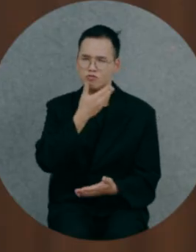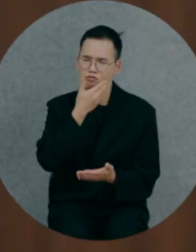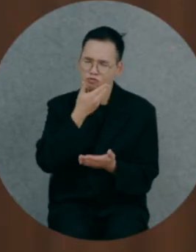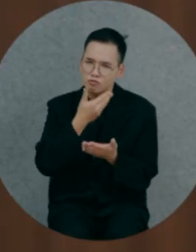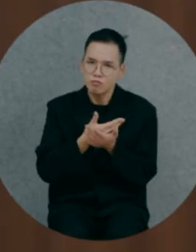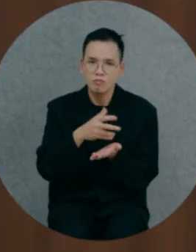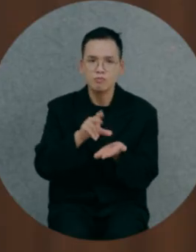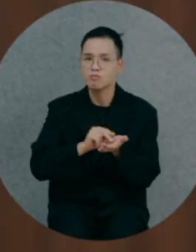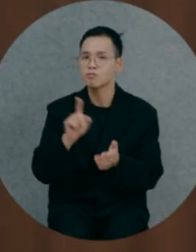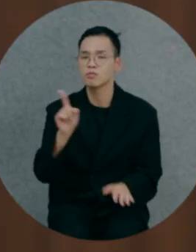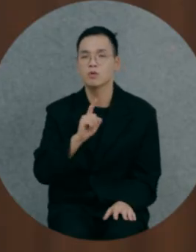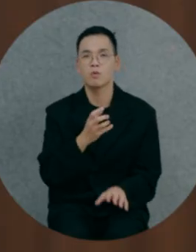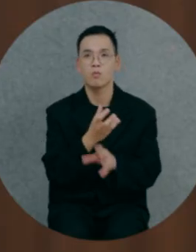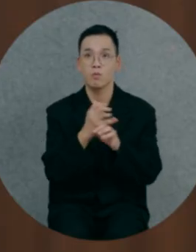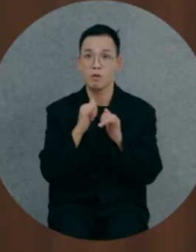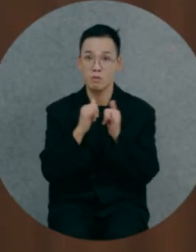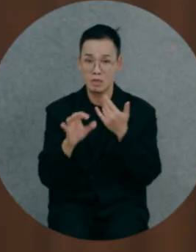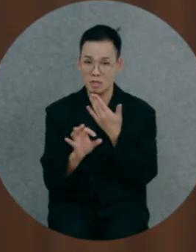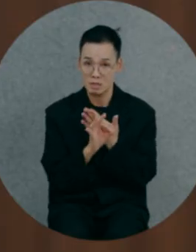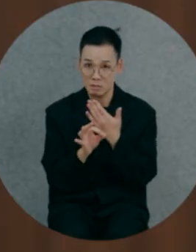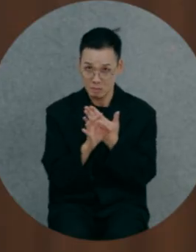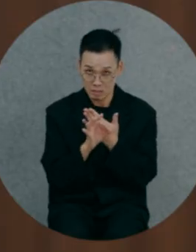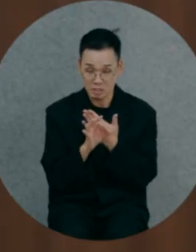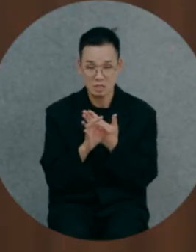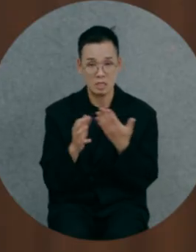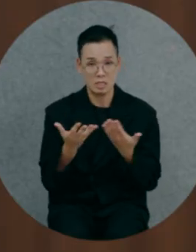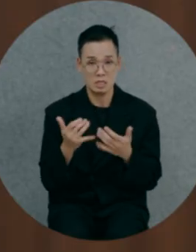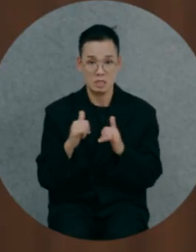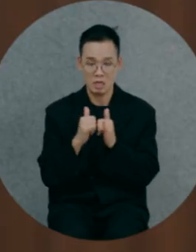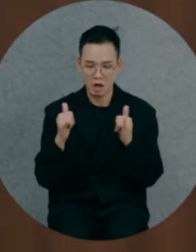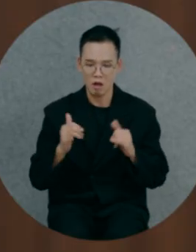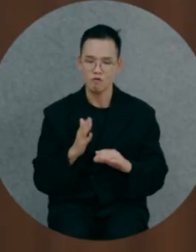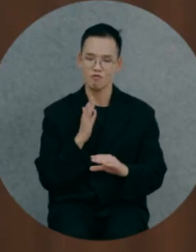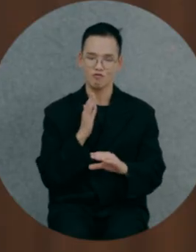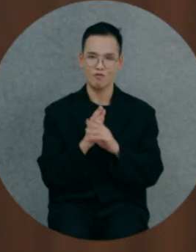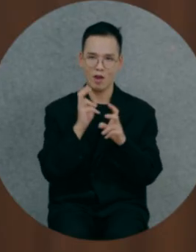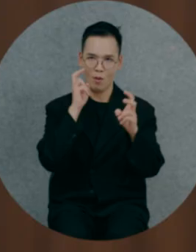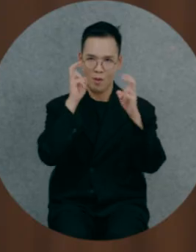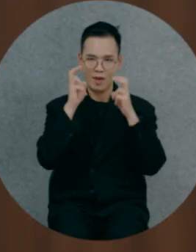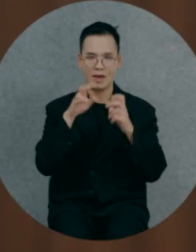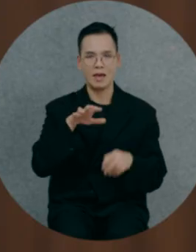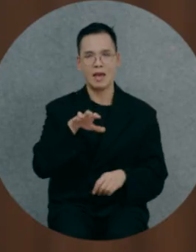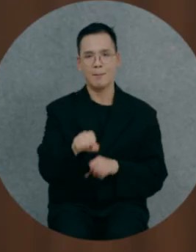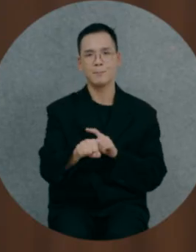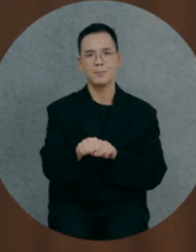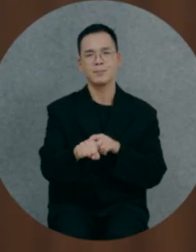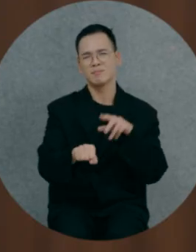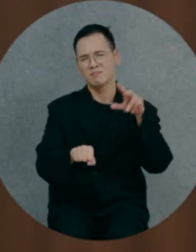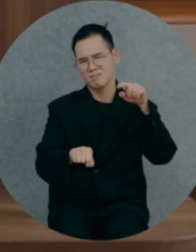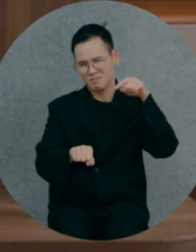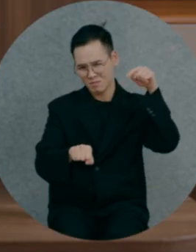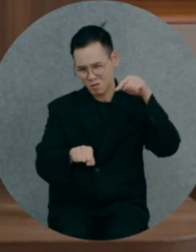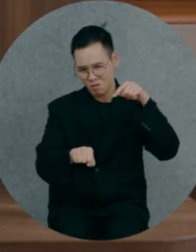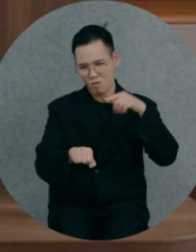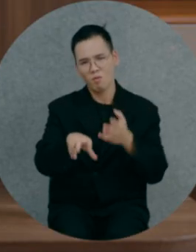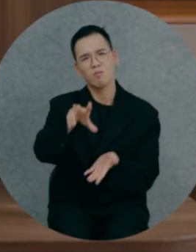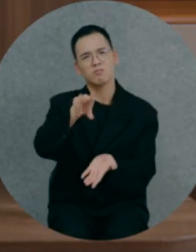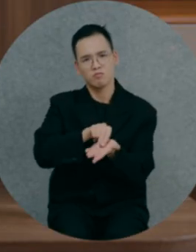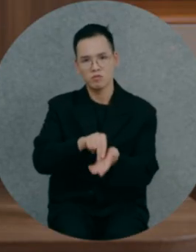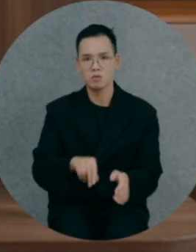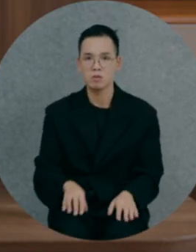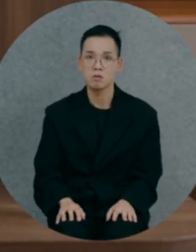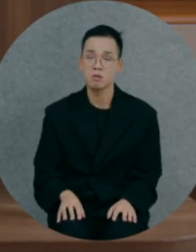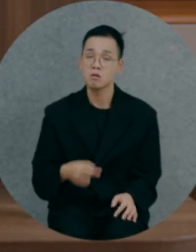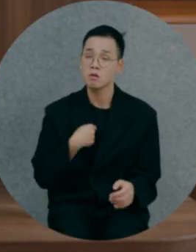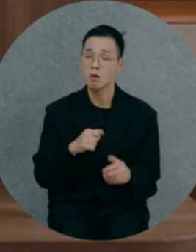핵심적인 문제점은 바로 외국인 계절 근로자 제도에 중개업자가 깊게 개입하고 있다는 점입니다. 이 제도의